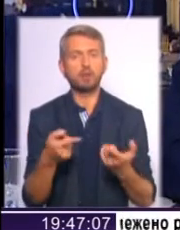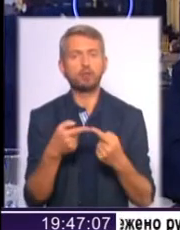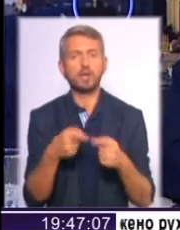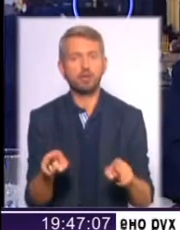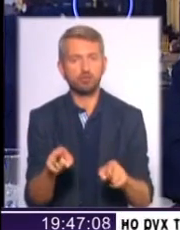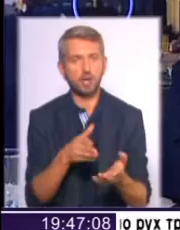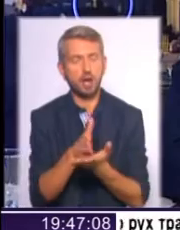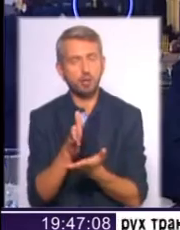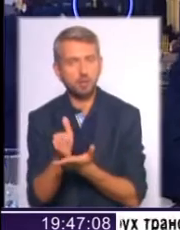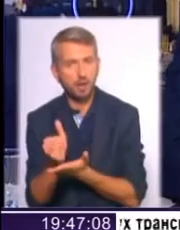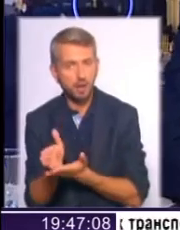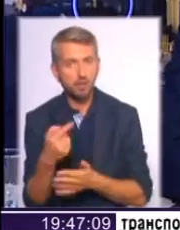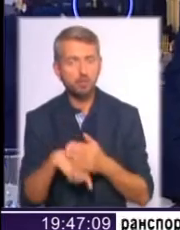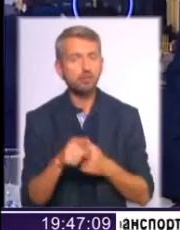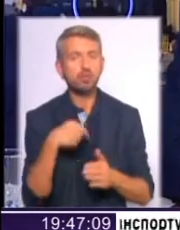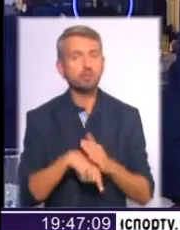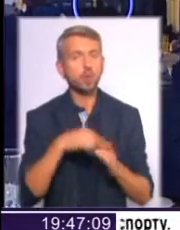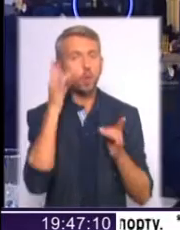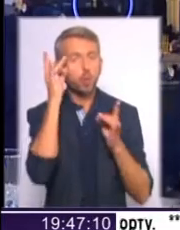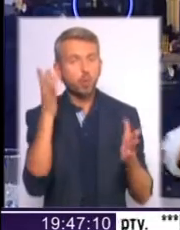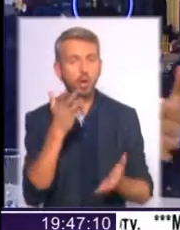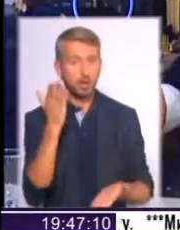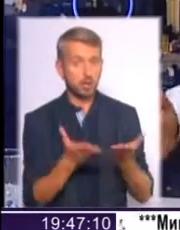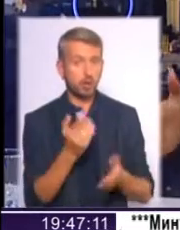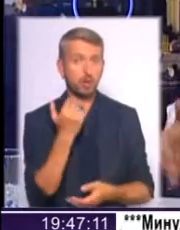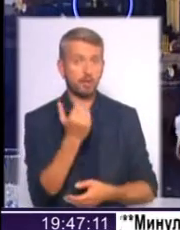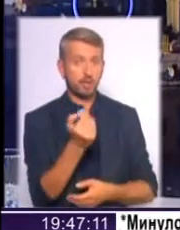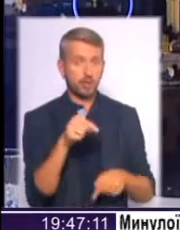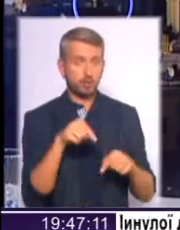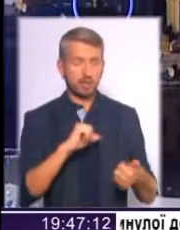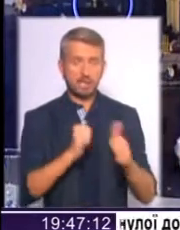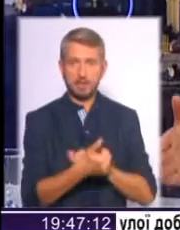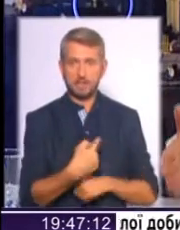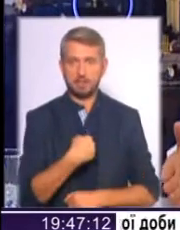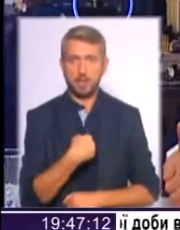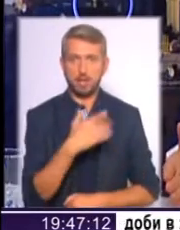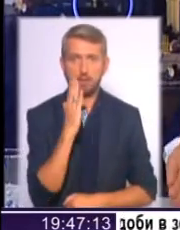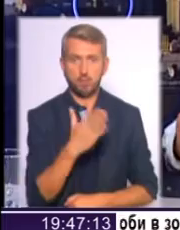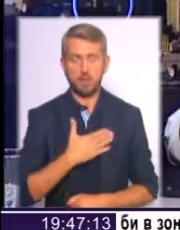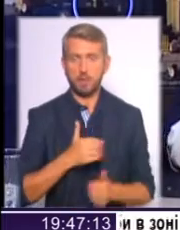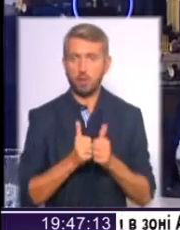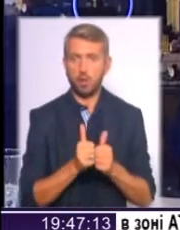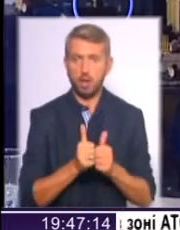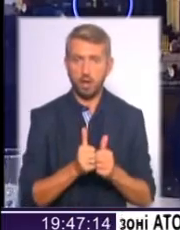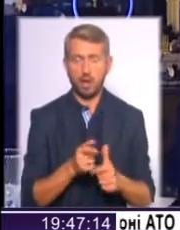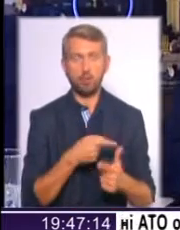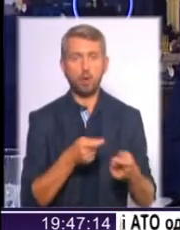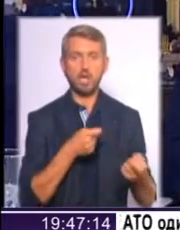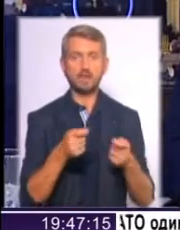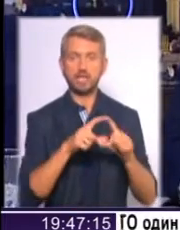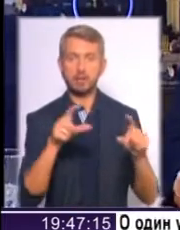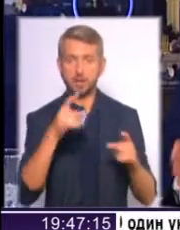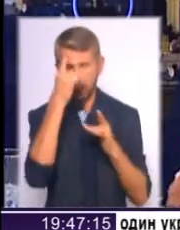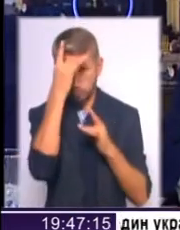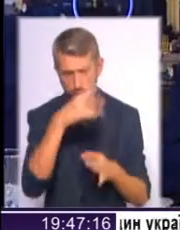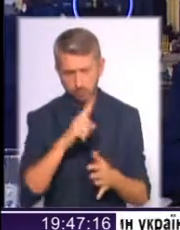інших галузей. Тому що таке культура, якщо тут замість мене буде колега мій або керівник департаменту культури,